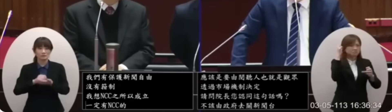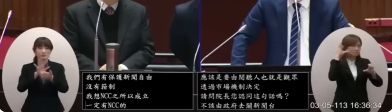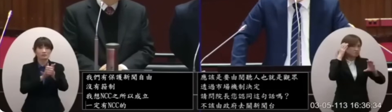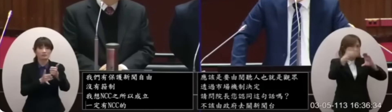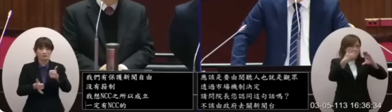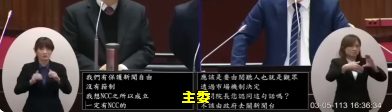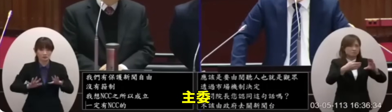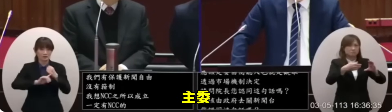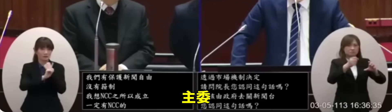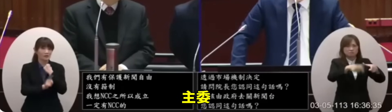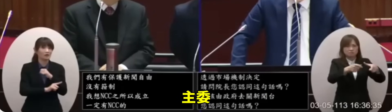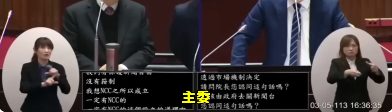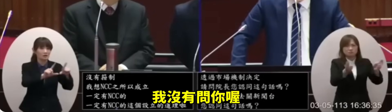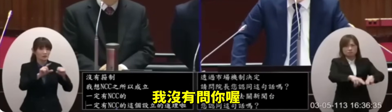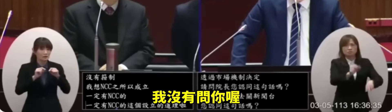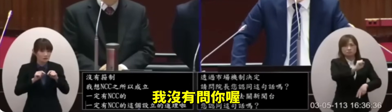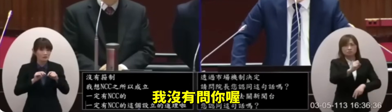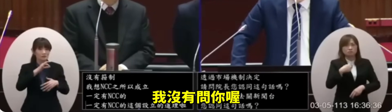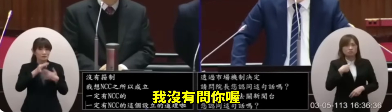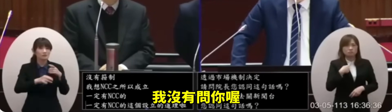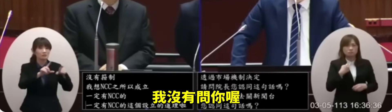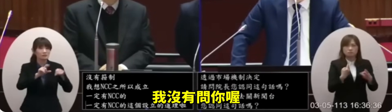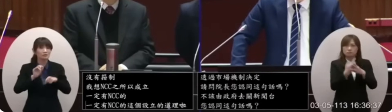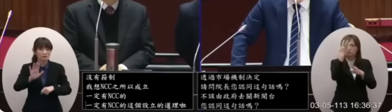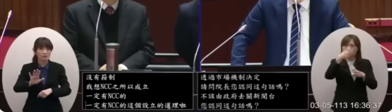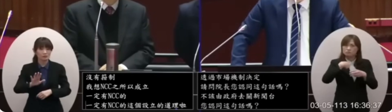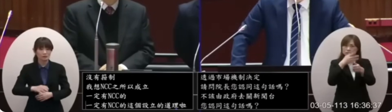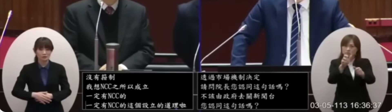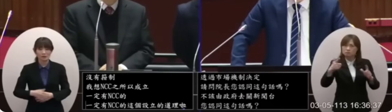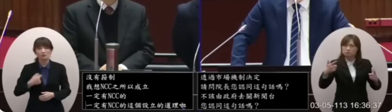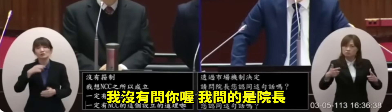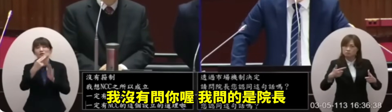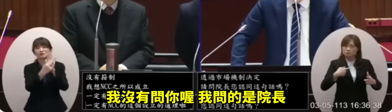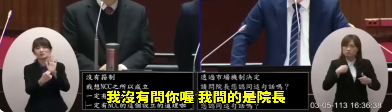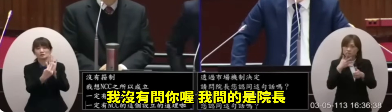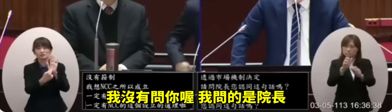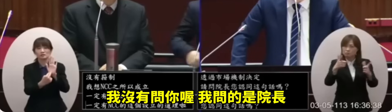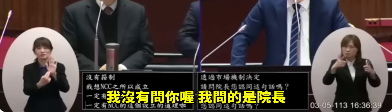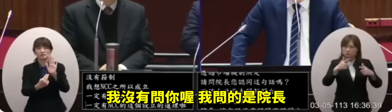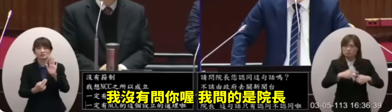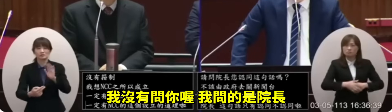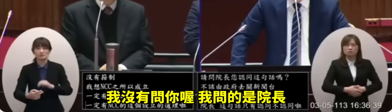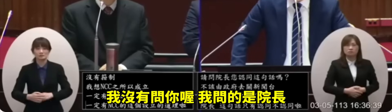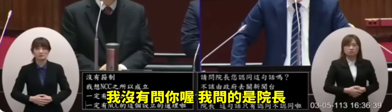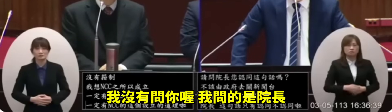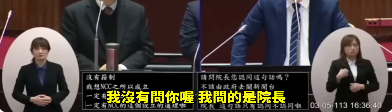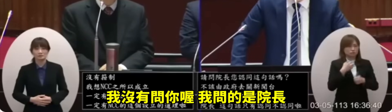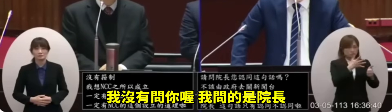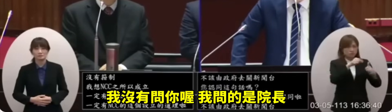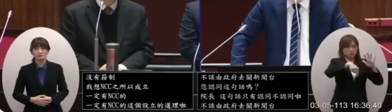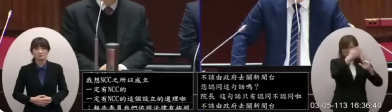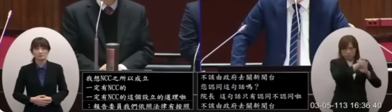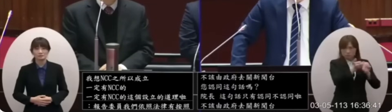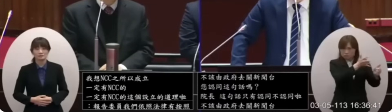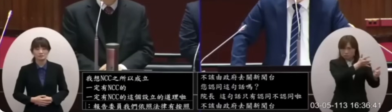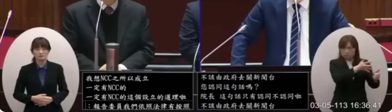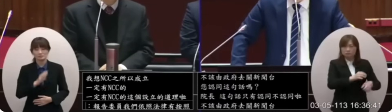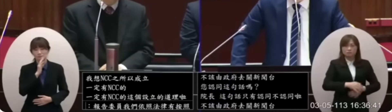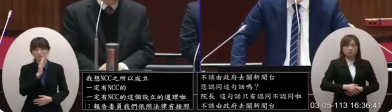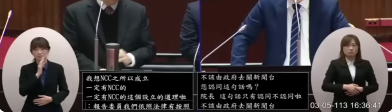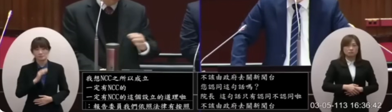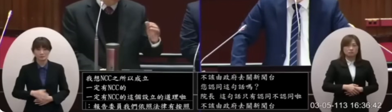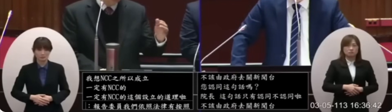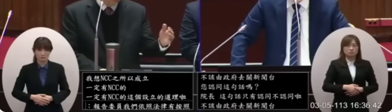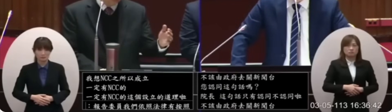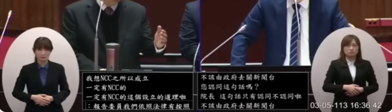我们的依法律有改造制度。 我没有问你哦， 我是跟委员说明一下。 我没有问你哦，我问的是院长哦。 是， 任